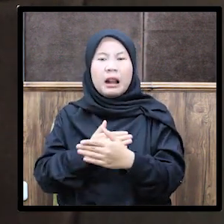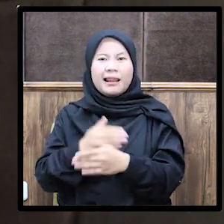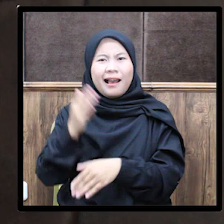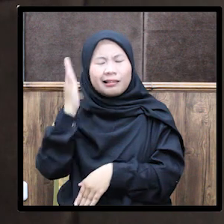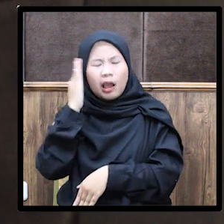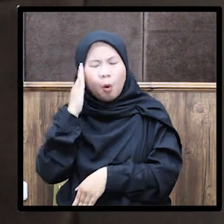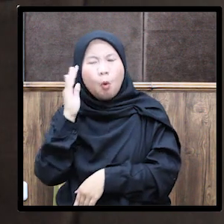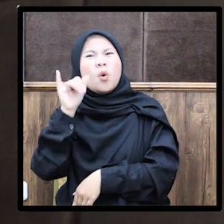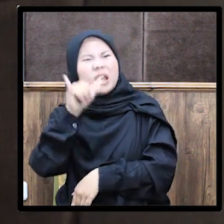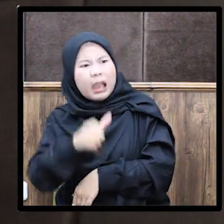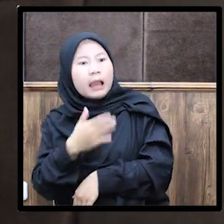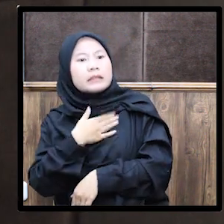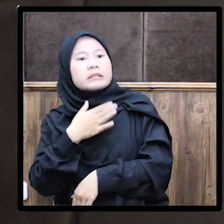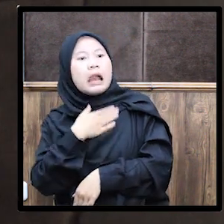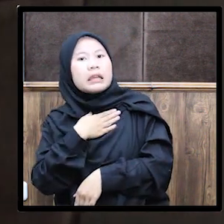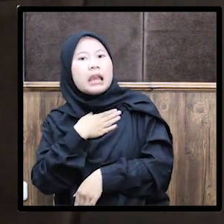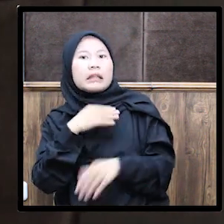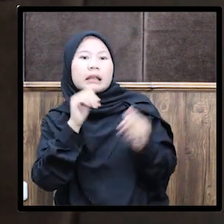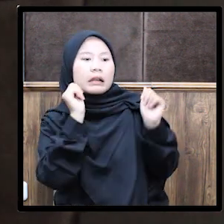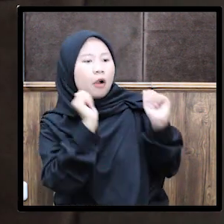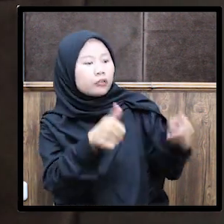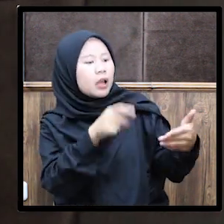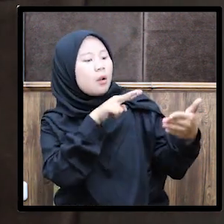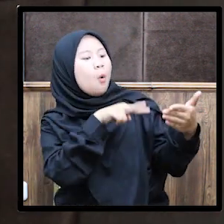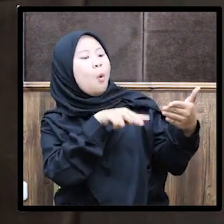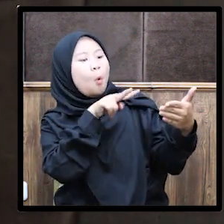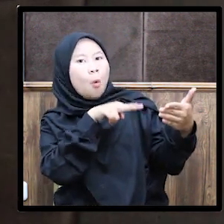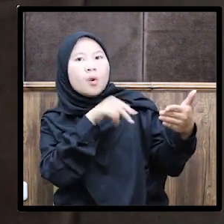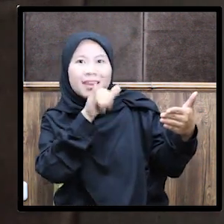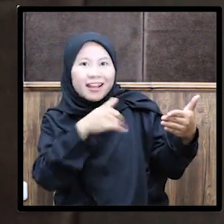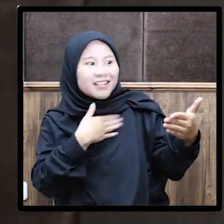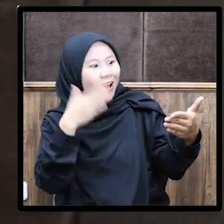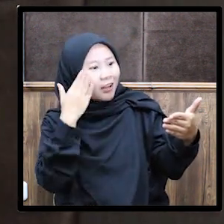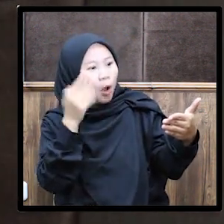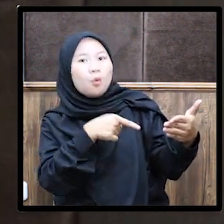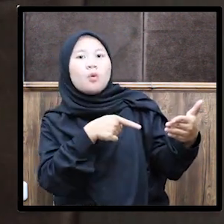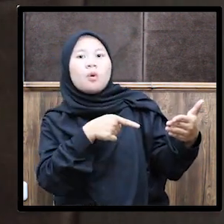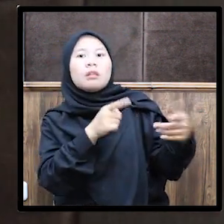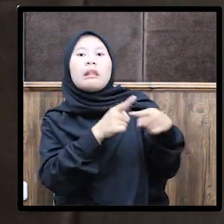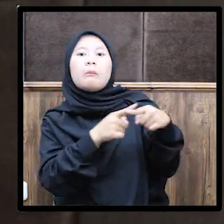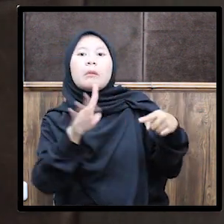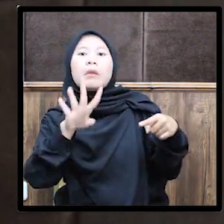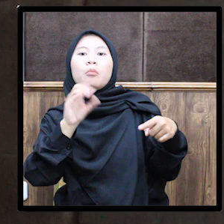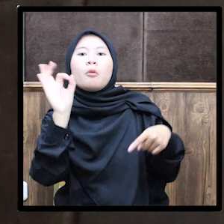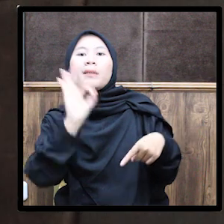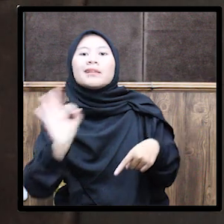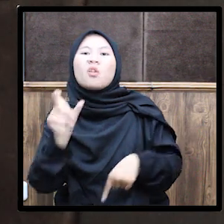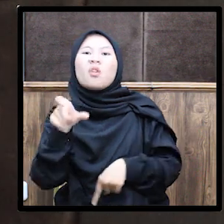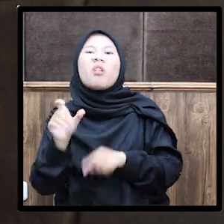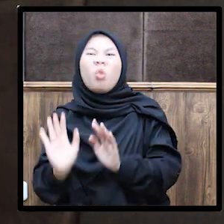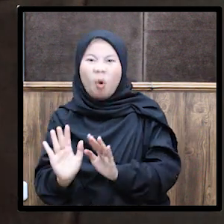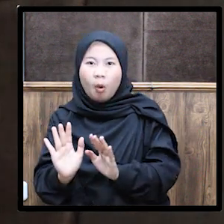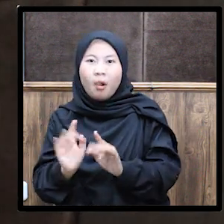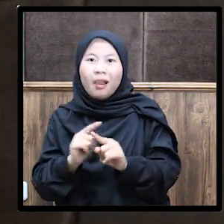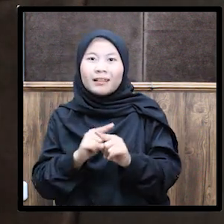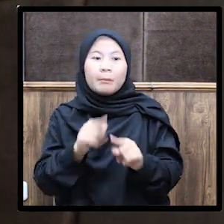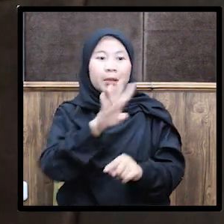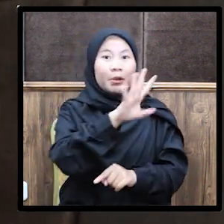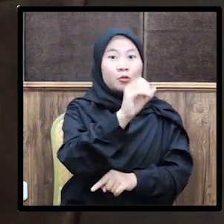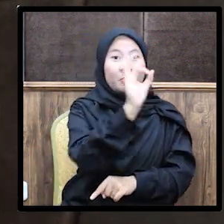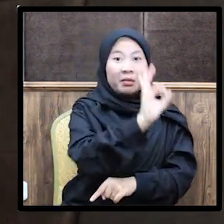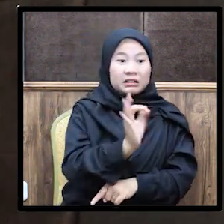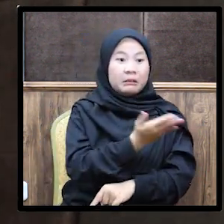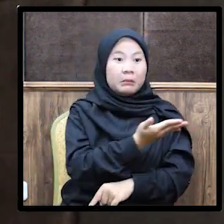saya terdaftar sebagai pemilih dan terdaftar sebagai pemilih difabel. Nah, 40% sisanya mereka tahu bahwa